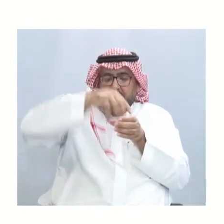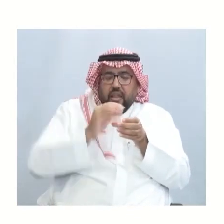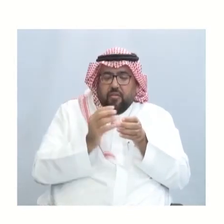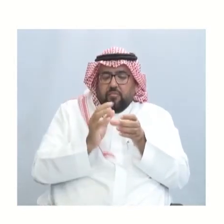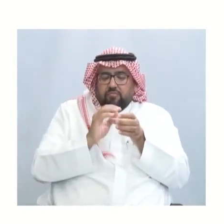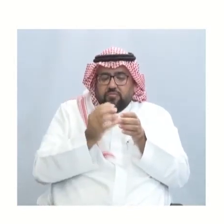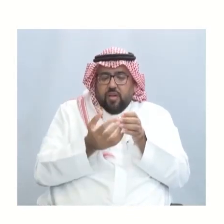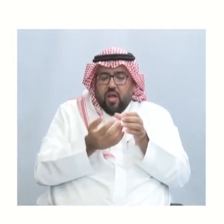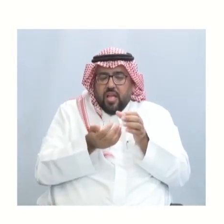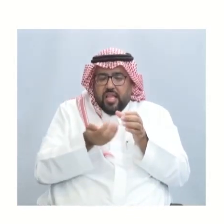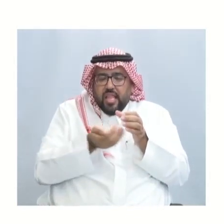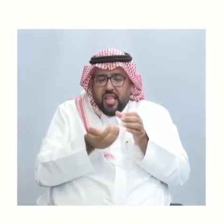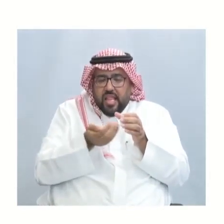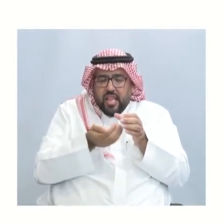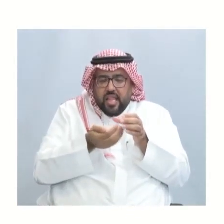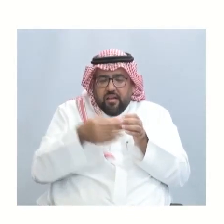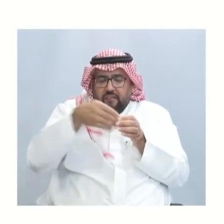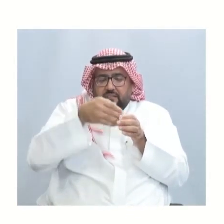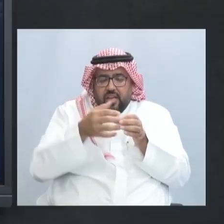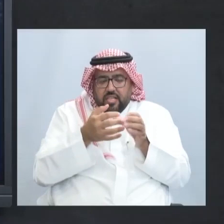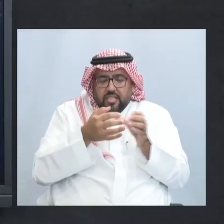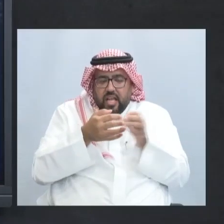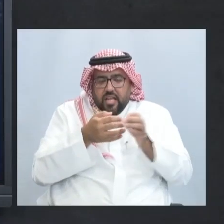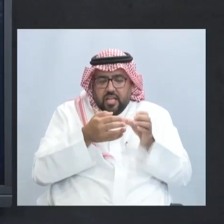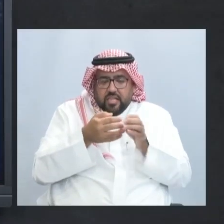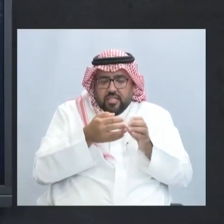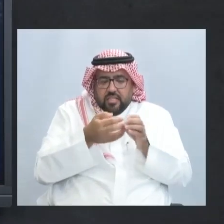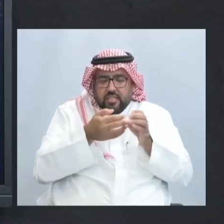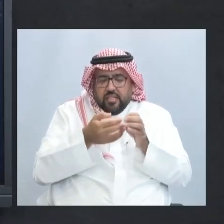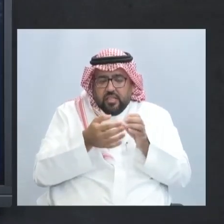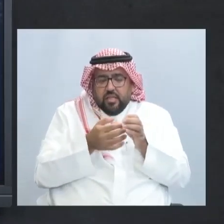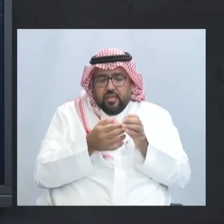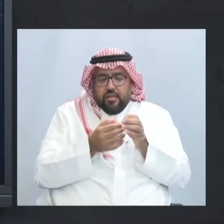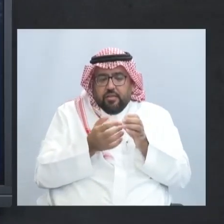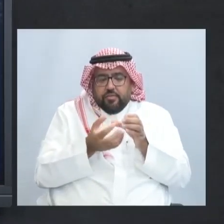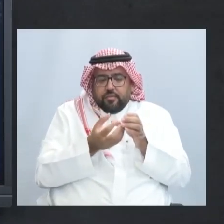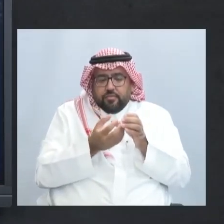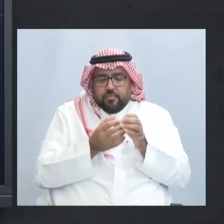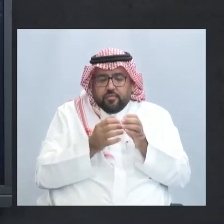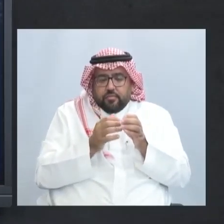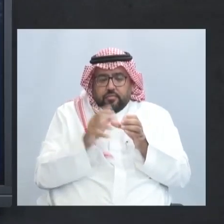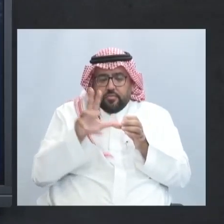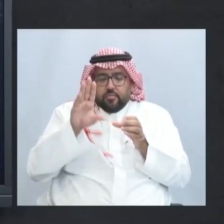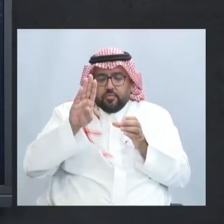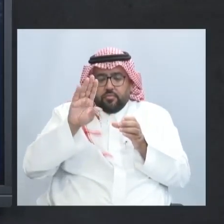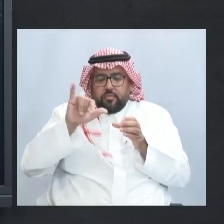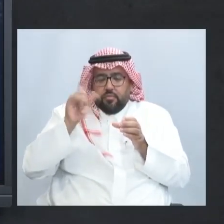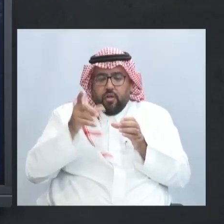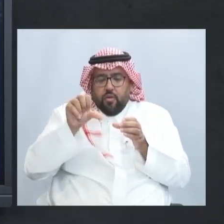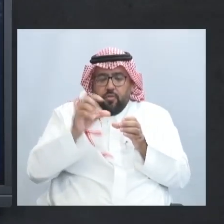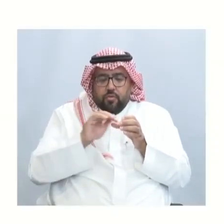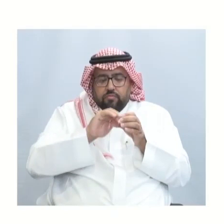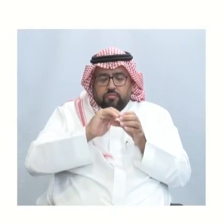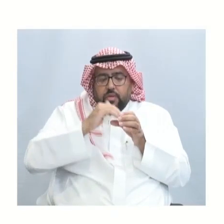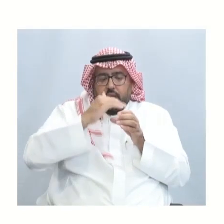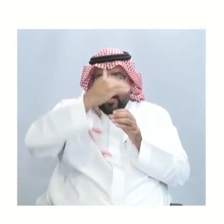فترات نمو وتقليل اثر الصدمات التي قد تؤثر على الجنين غشاء الكوريون وهو غشاء يسمح